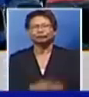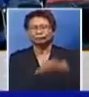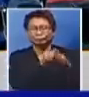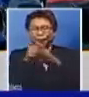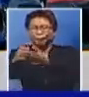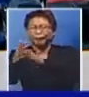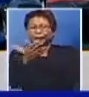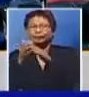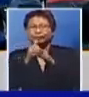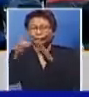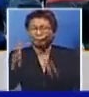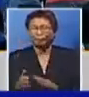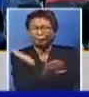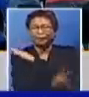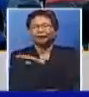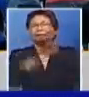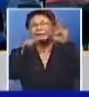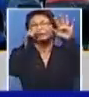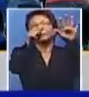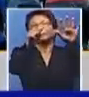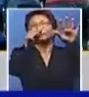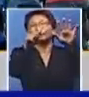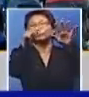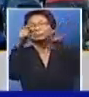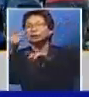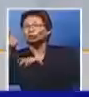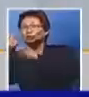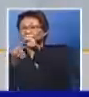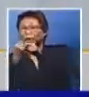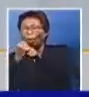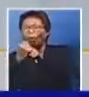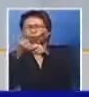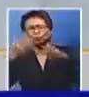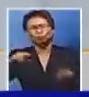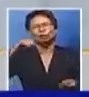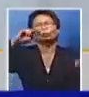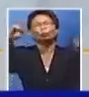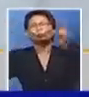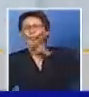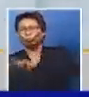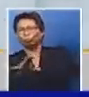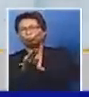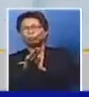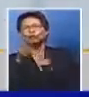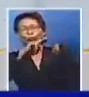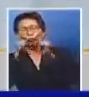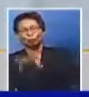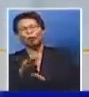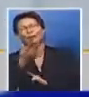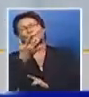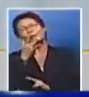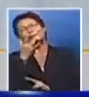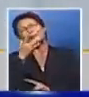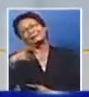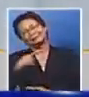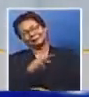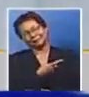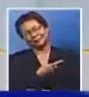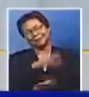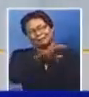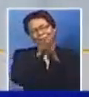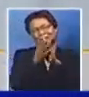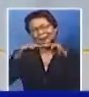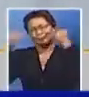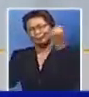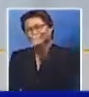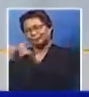Kepimpinan negara selama 61 tahun telah mengubah untung nasib kita menjadi